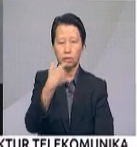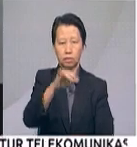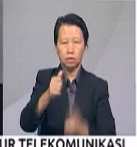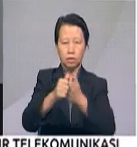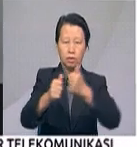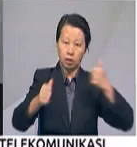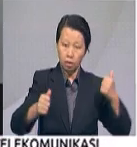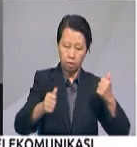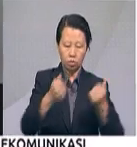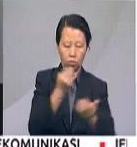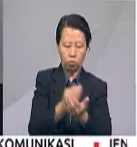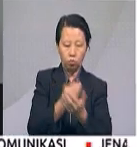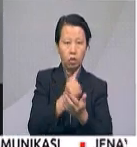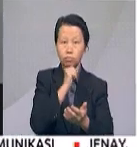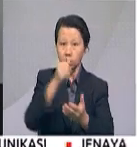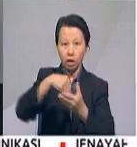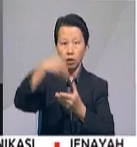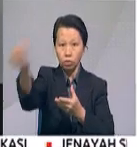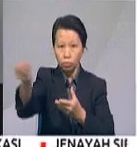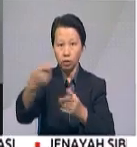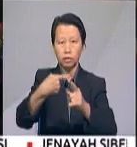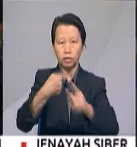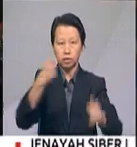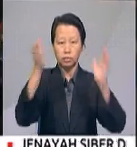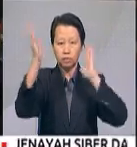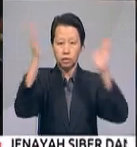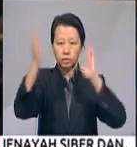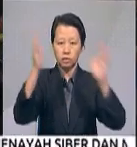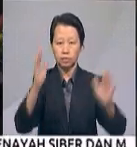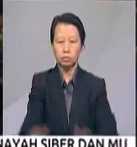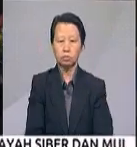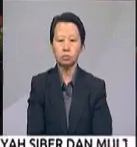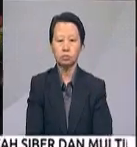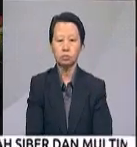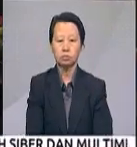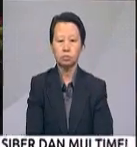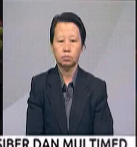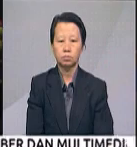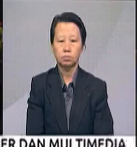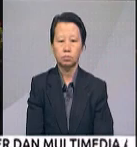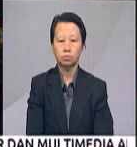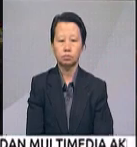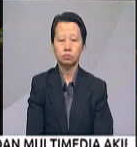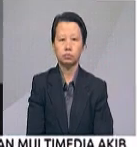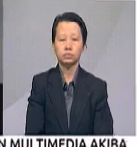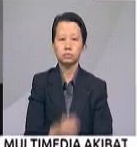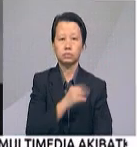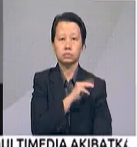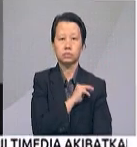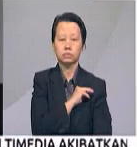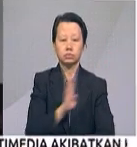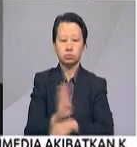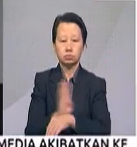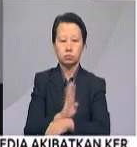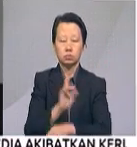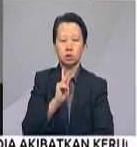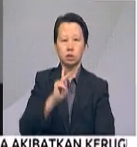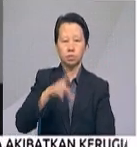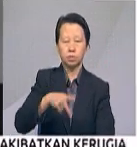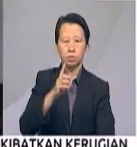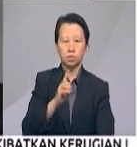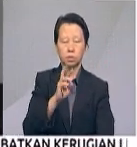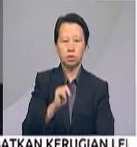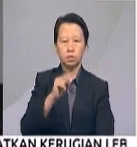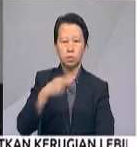mengelak pengaliran wang keluar dari negara kita. Dr. Wan Azizah. Sementara itu, Menteri Perdagangan Dalam Negeri dan Hal